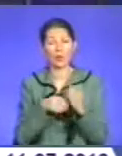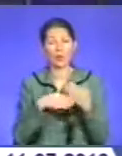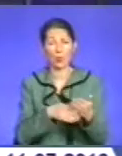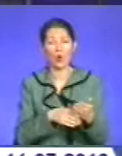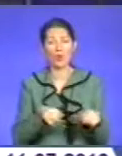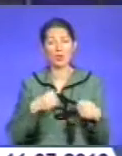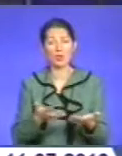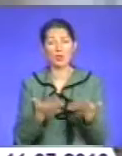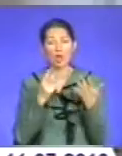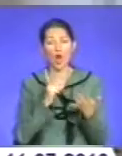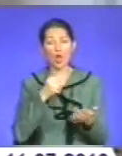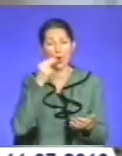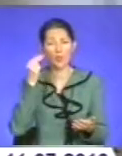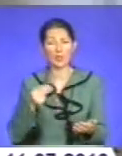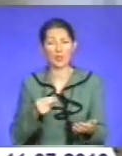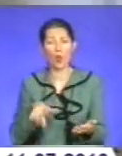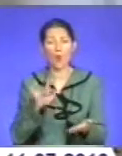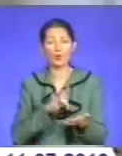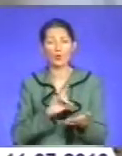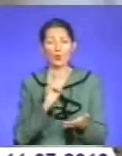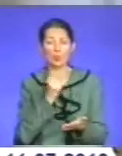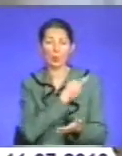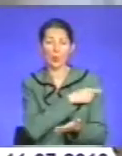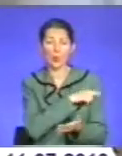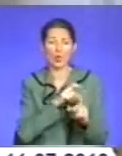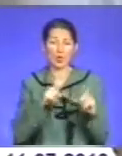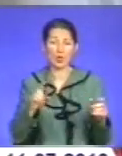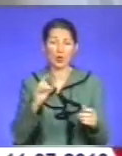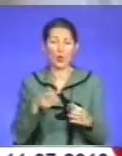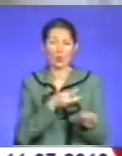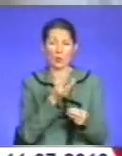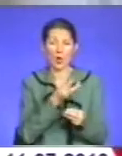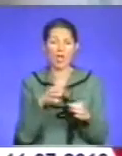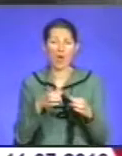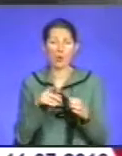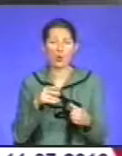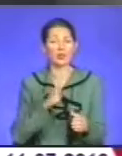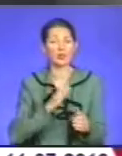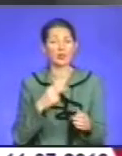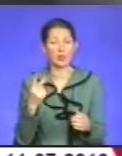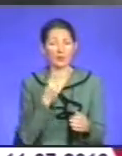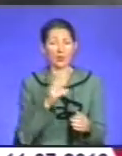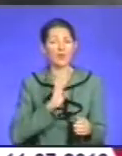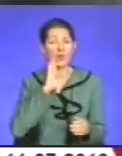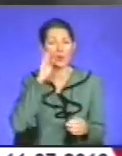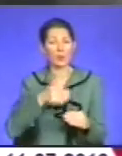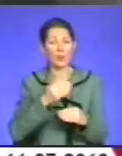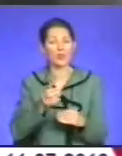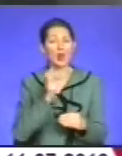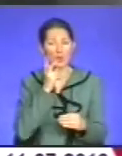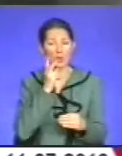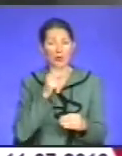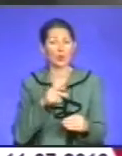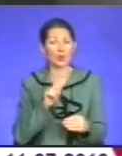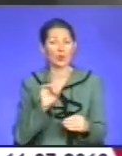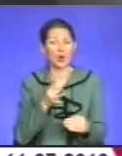винен. У міську дитячу поліклініку знімальна група приходила двічі – вранці і після обіду. Та жодного разу довгих